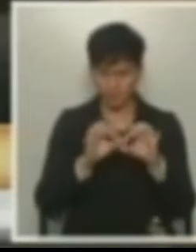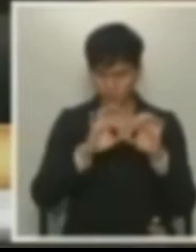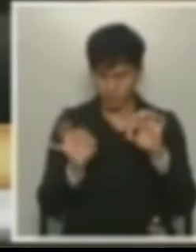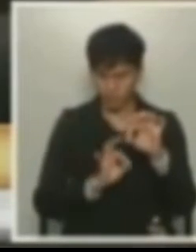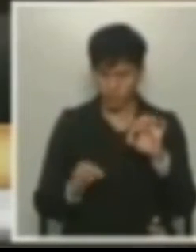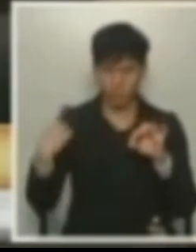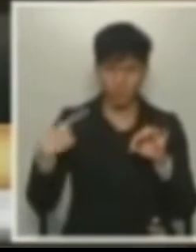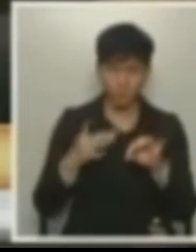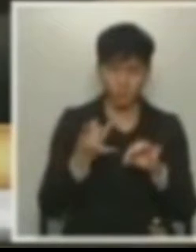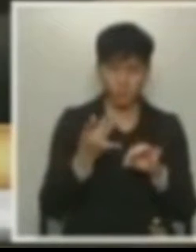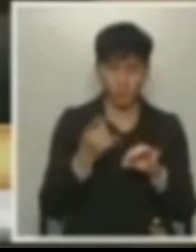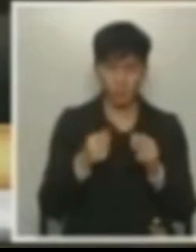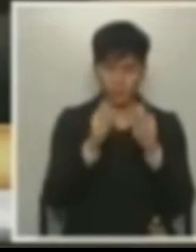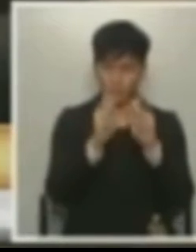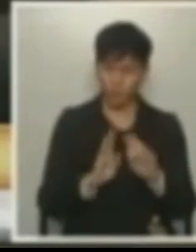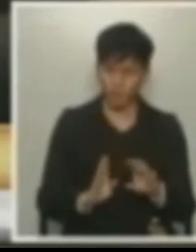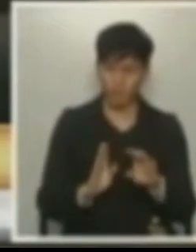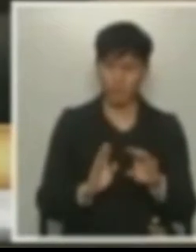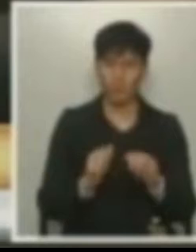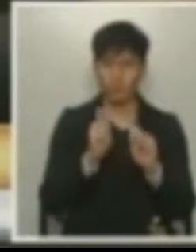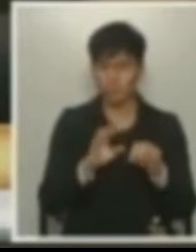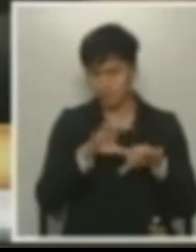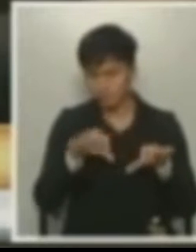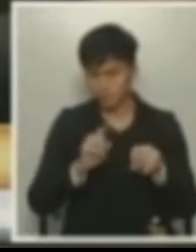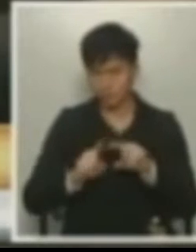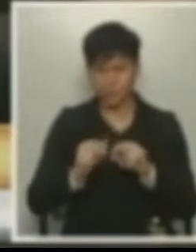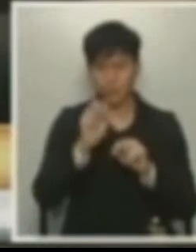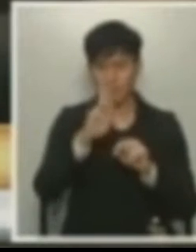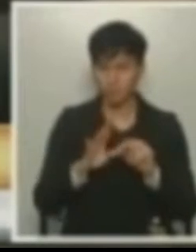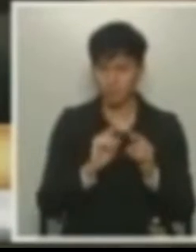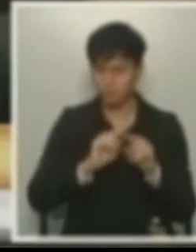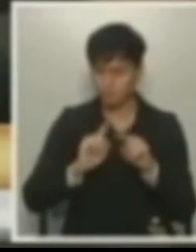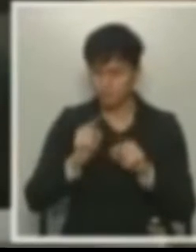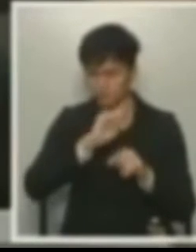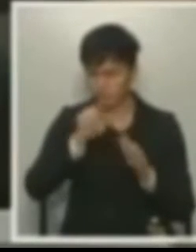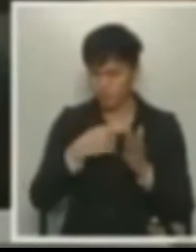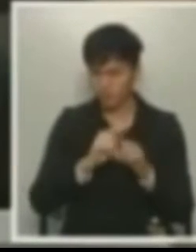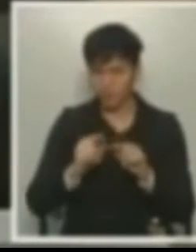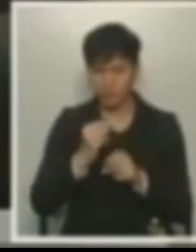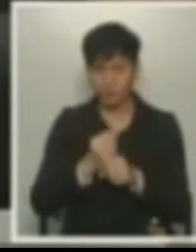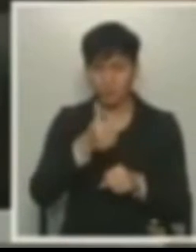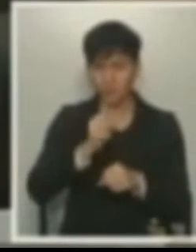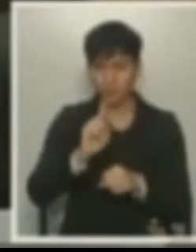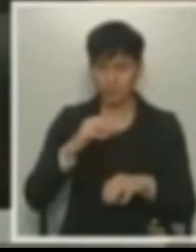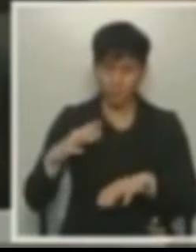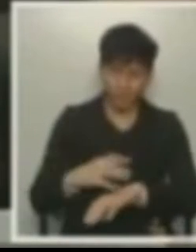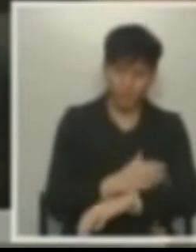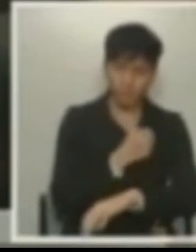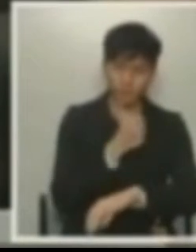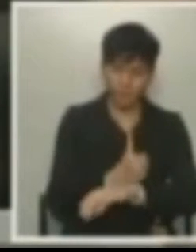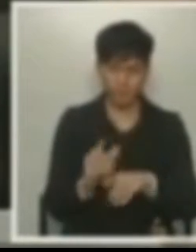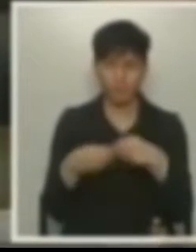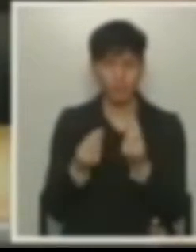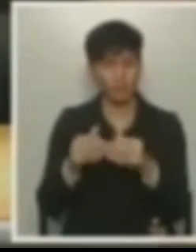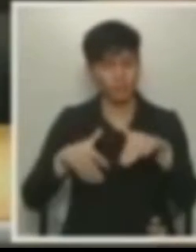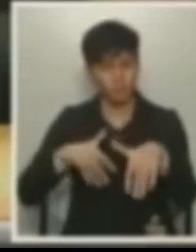บสิ่งสำคัญนะครับองค์ประกอบสำคัญของระบอบนี้ได้อย่างไรนะครับไม่ว่าจะเป็นเรื่องอำนาจอธิปไตยเป็นของประชาชน